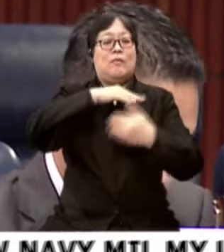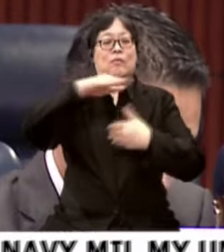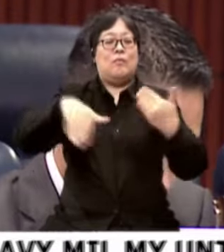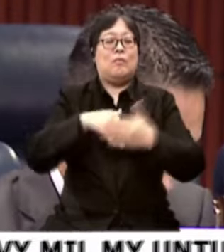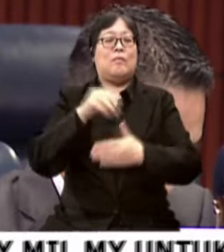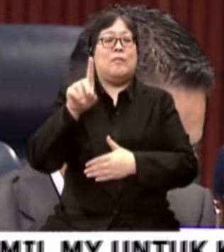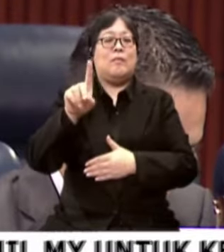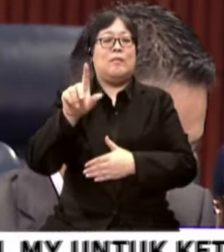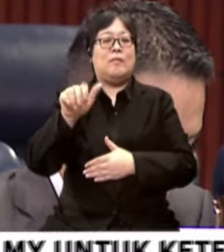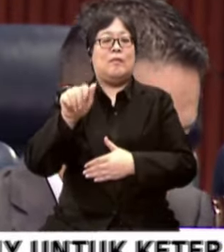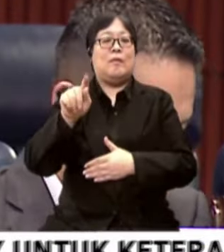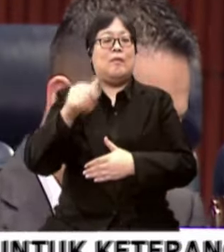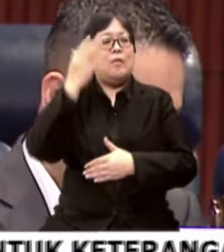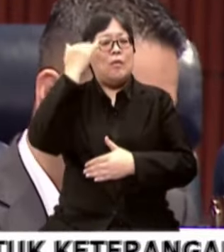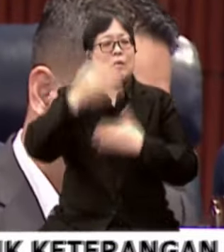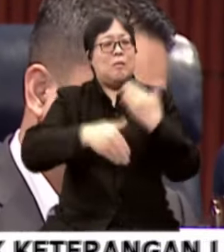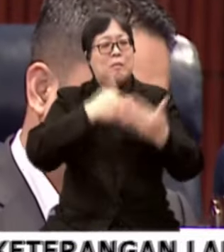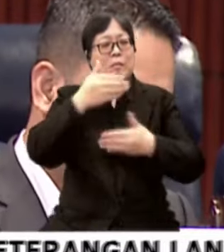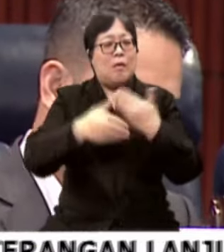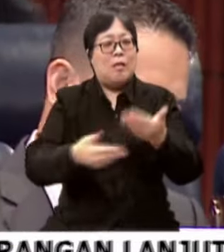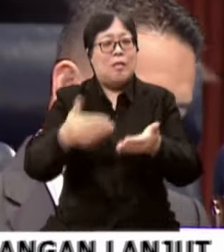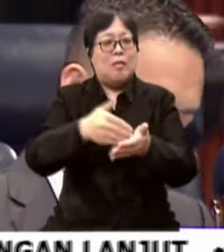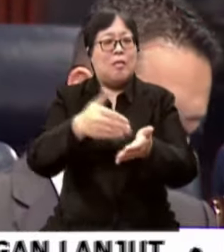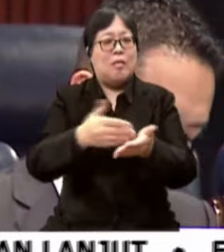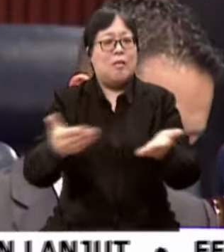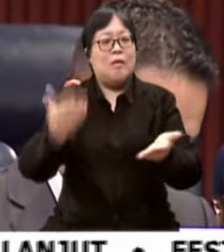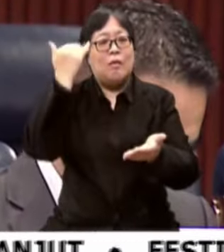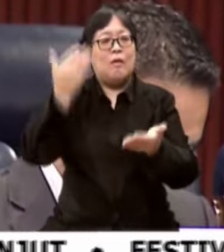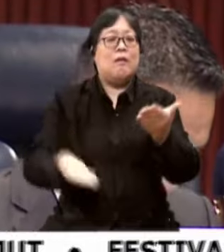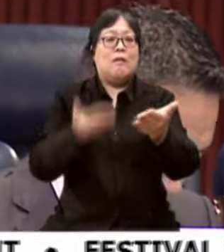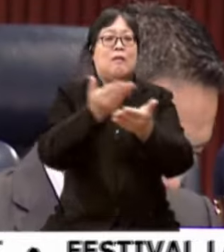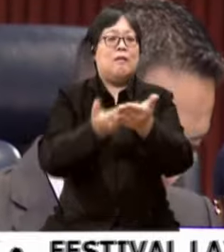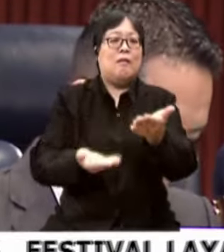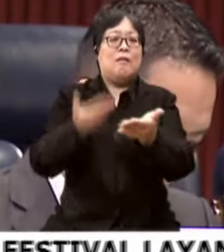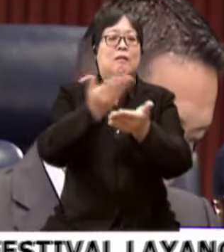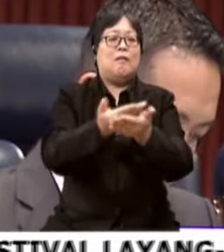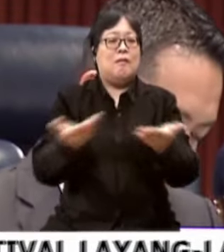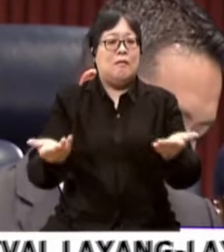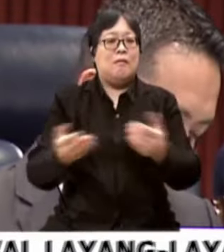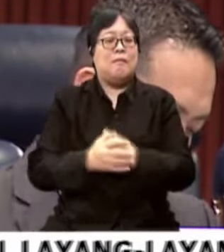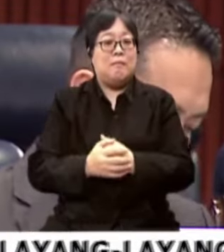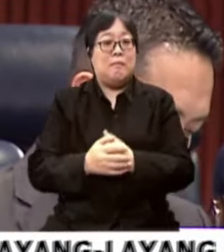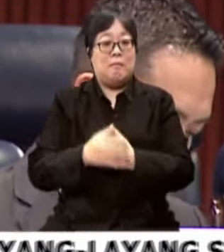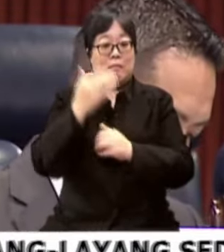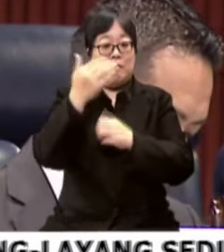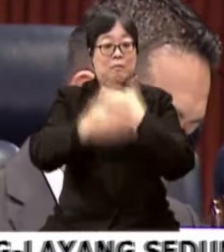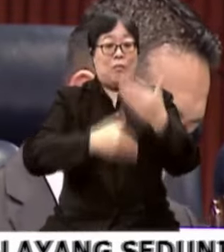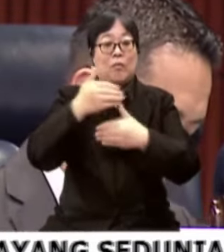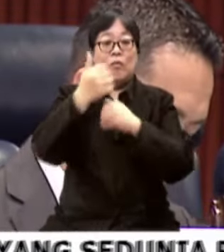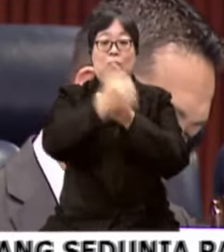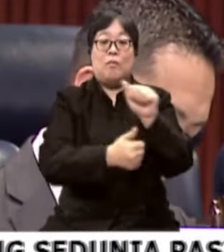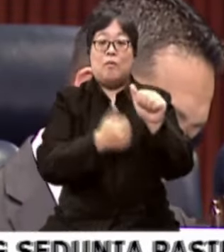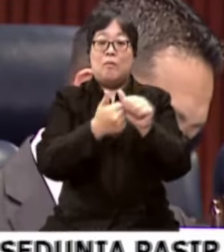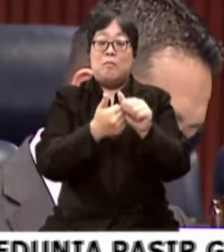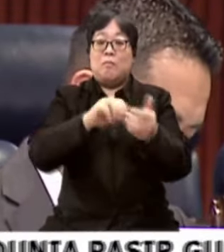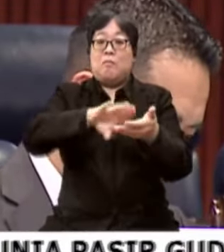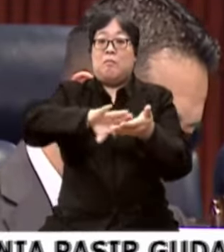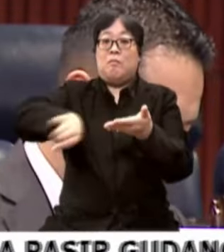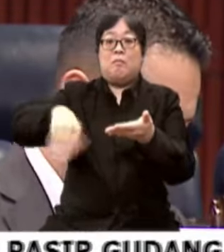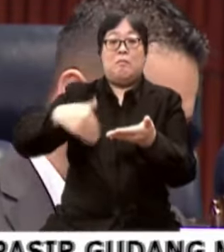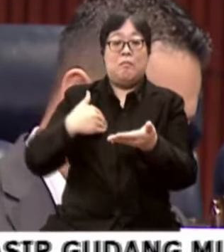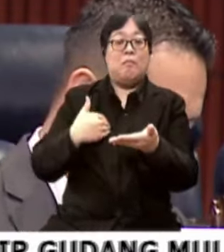jadi Mengapakah proses ini perlu bekukan Adakah proses automatic pengecuali akan diberikan